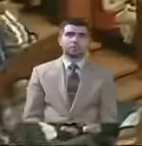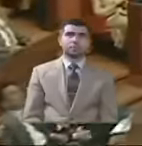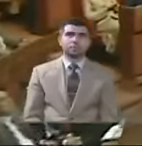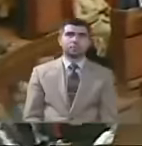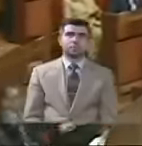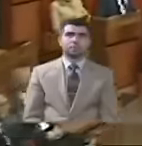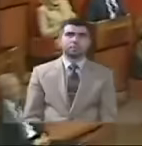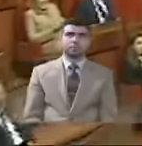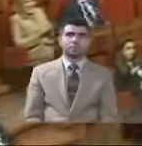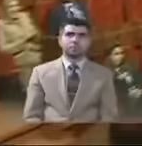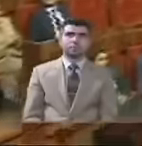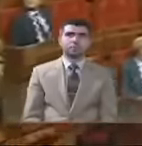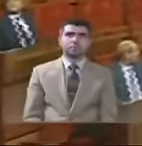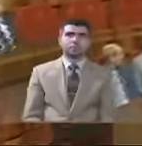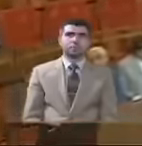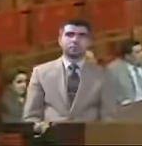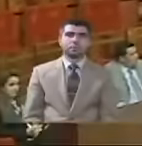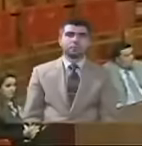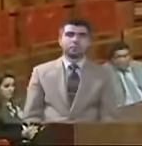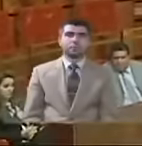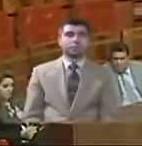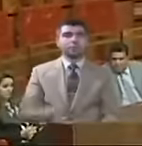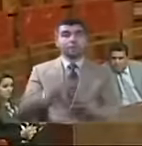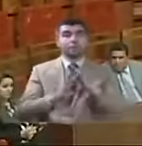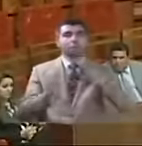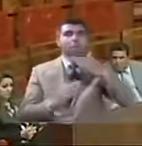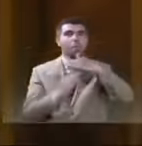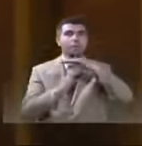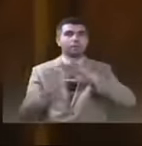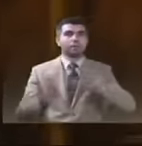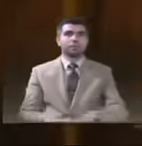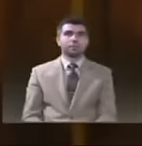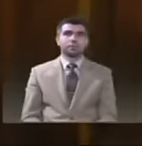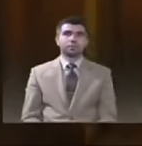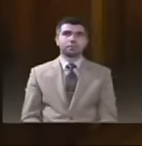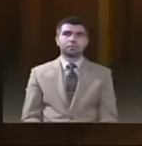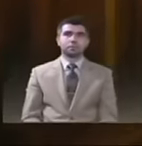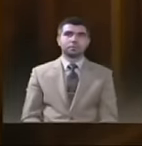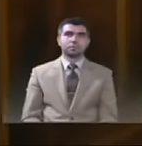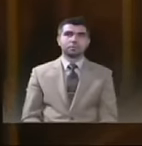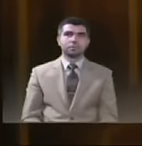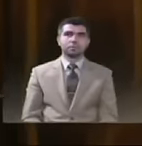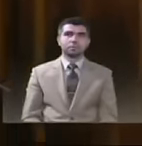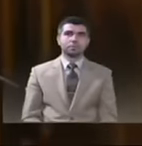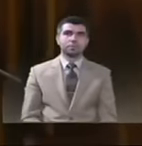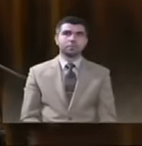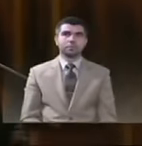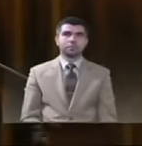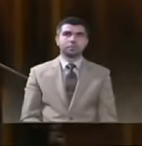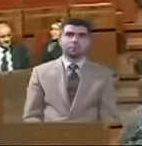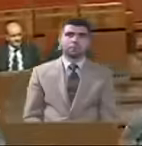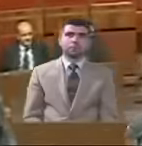قال قال قال قال قال قال قال قال يا بابا وين حطها قال كاسياس منين ليك هذا يا